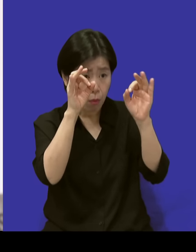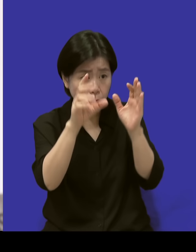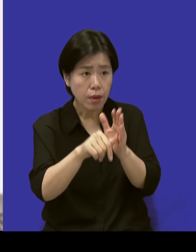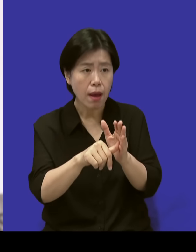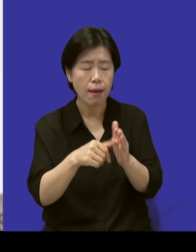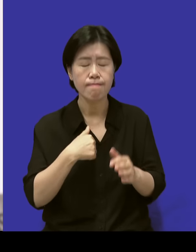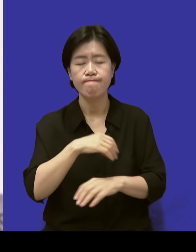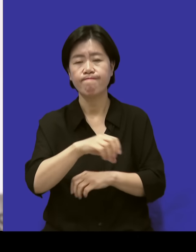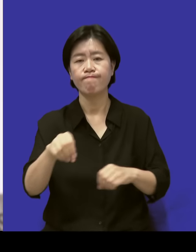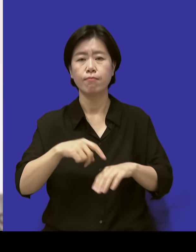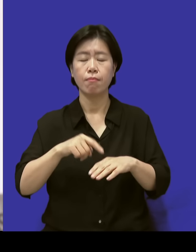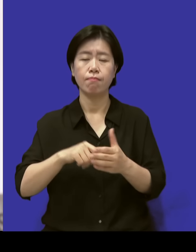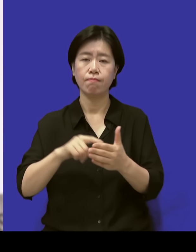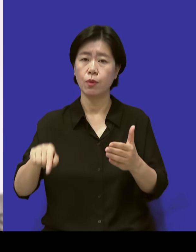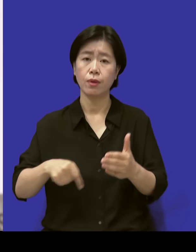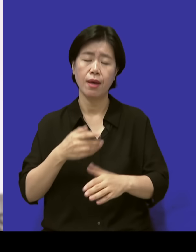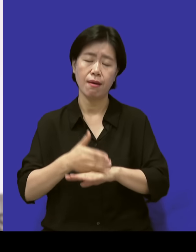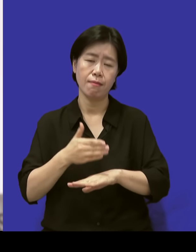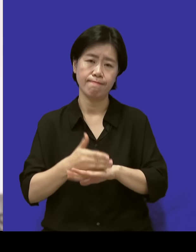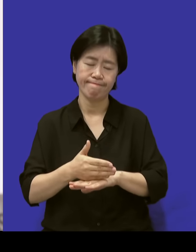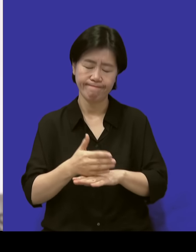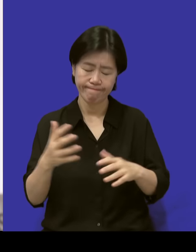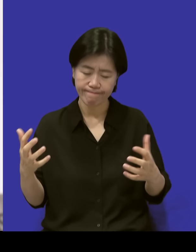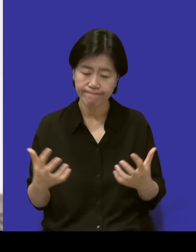와. 그래서